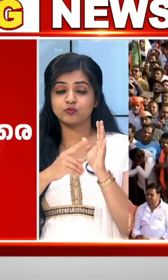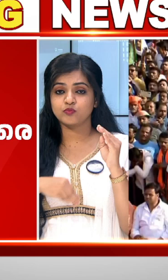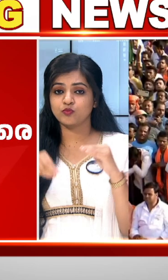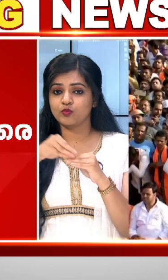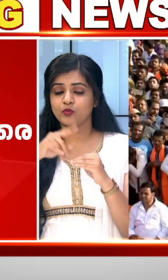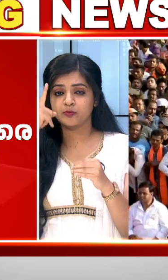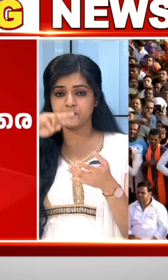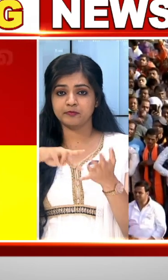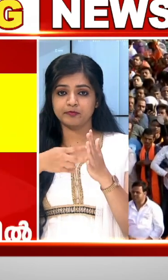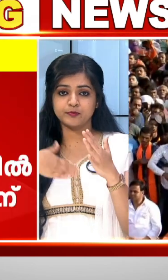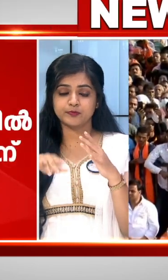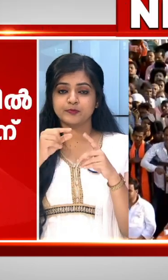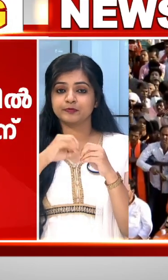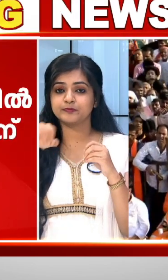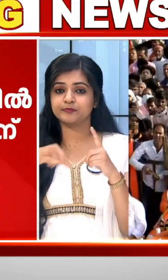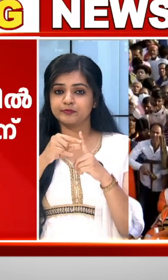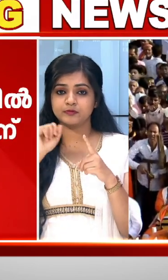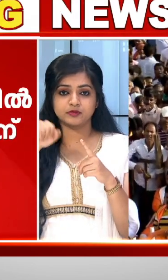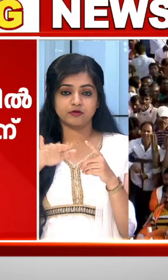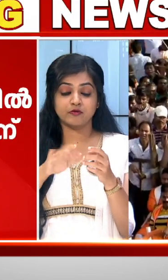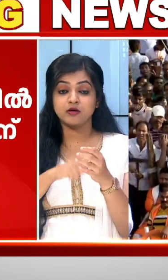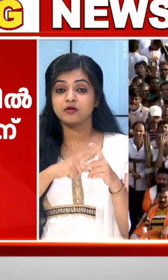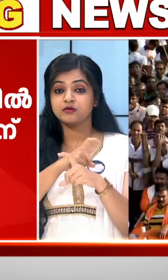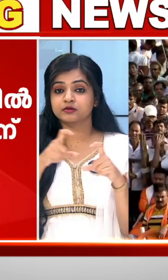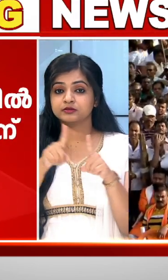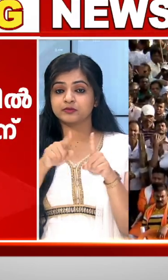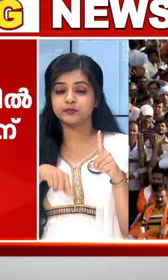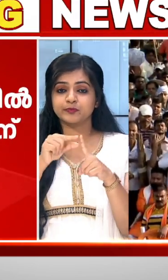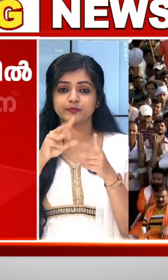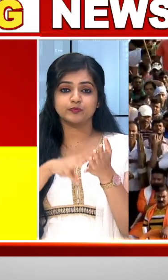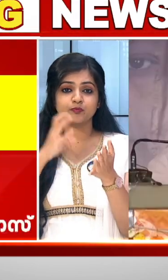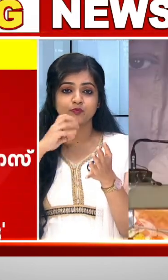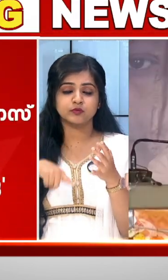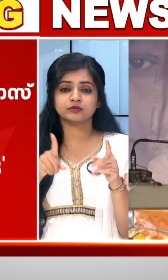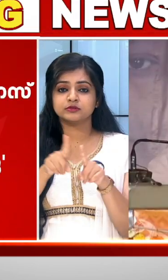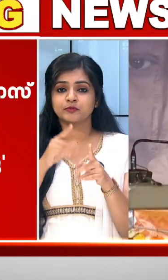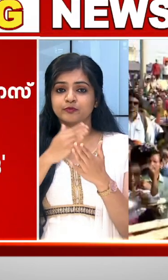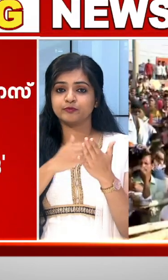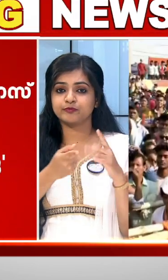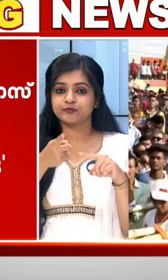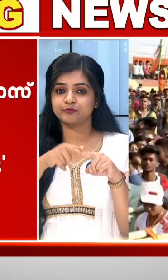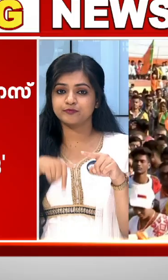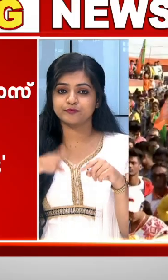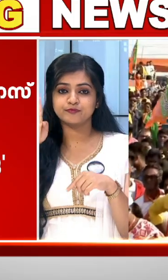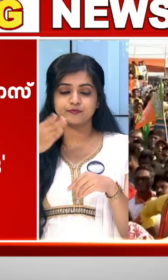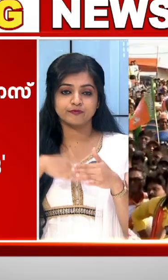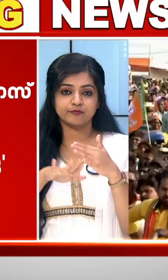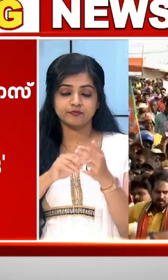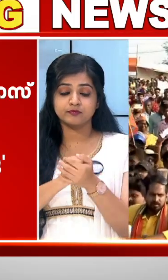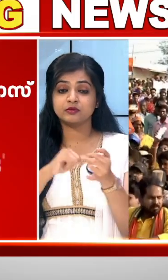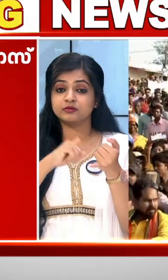എന്ന് ഉറപ്പായിരുന്നു. അത് പ്രധാനമന്ത്രി കൃത്യമായി തന്നെ ഇന്നത്തെ പ്രചരണ പരിപാടിയിൽ ബോധ്യപ്പെടുത്തി. സന്ദേശ് ഖാലിയിൽ